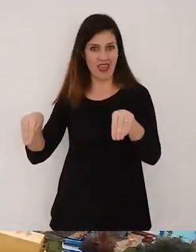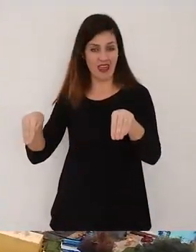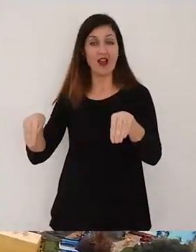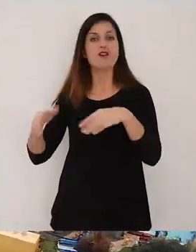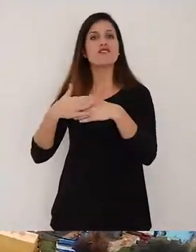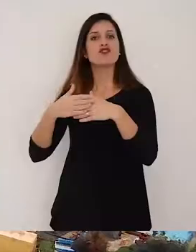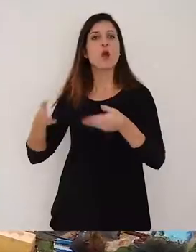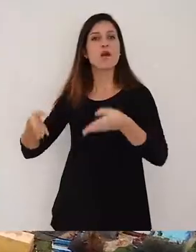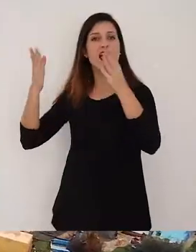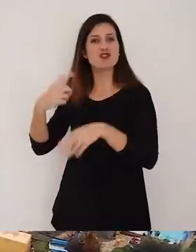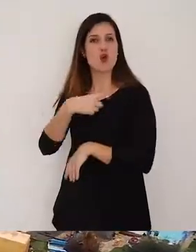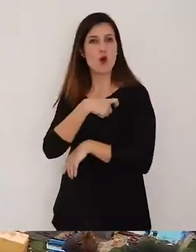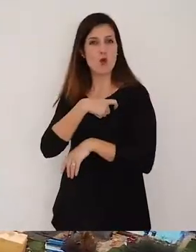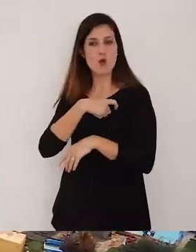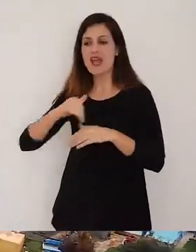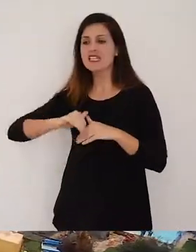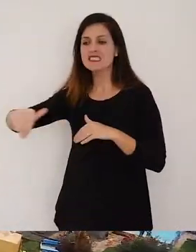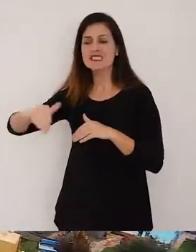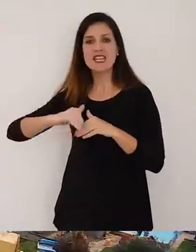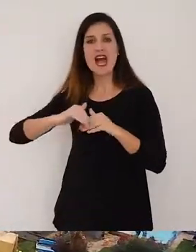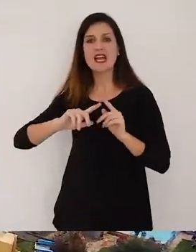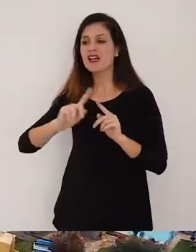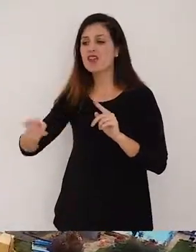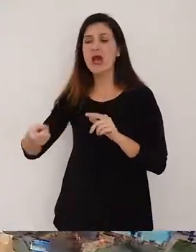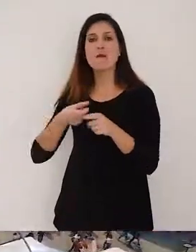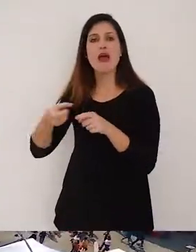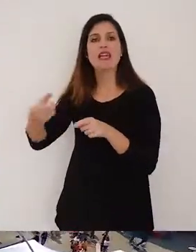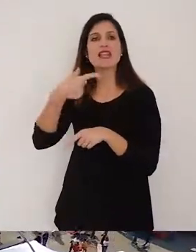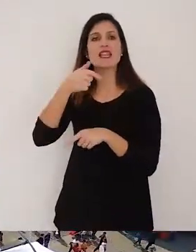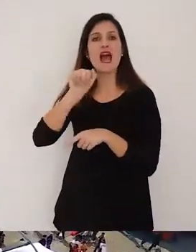Municipio sulla via provinciale che conduce a Taurisano.